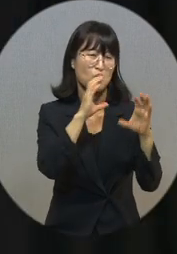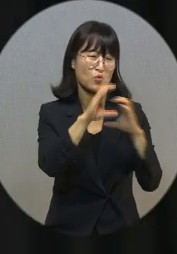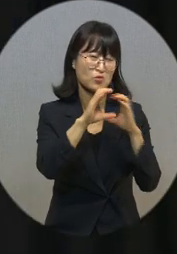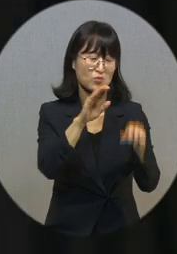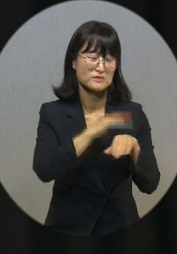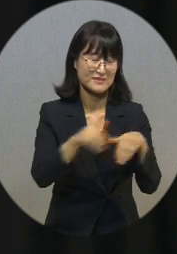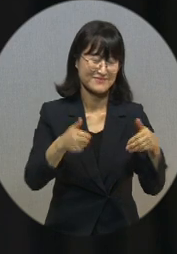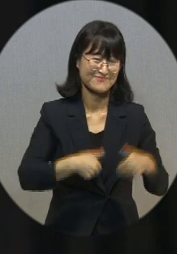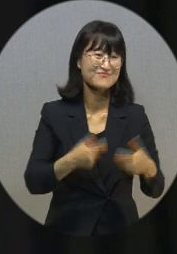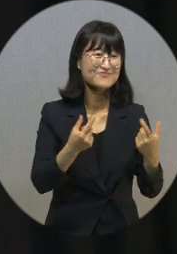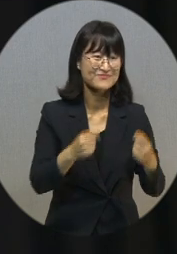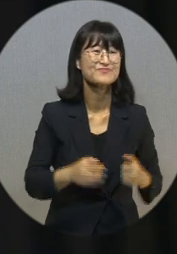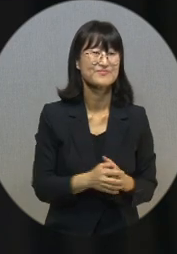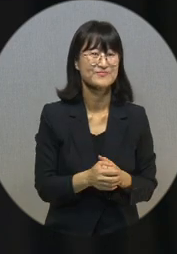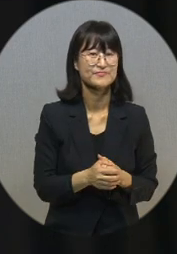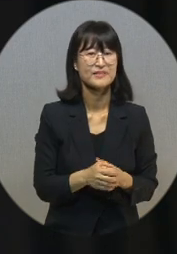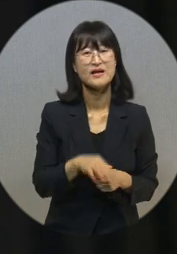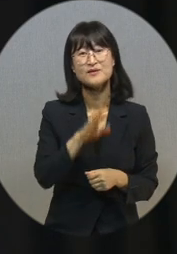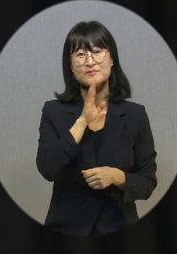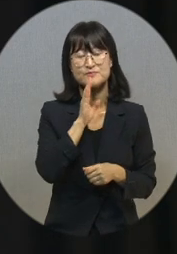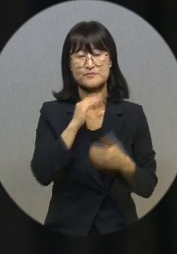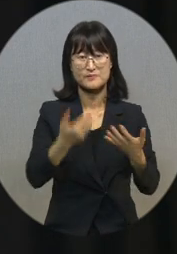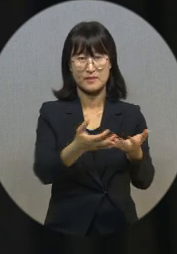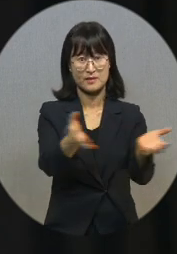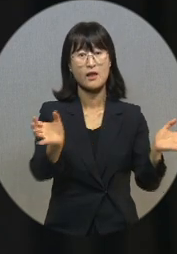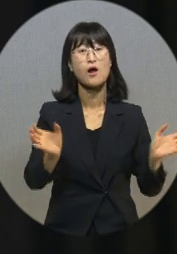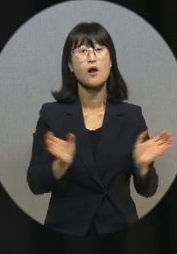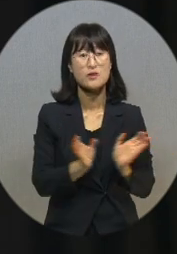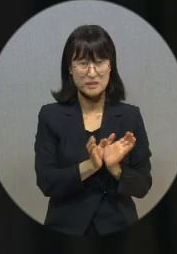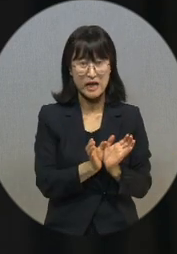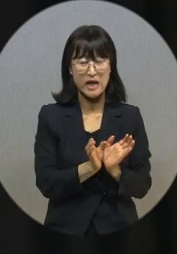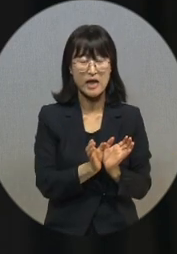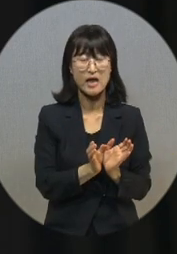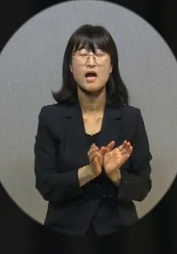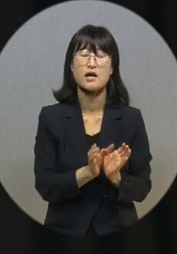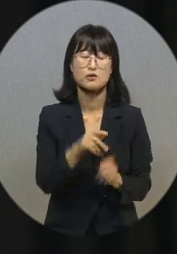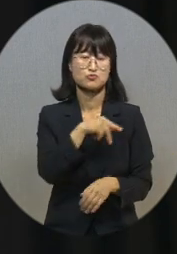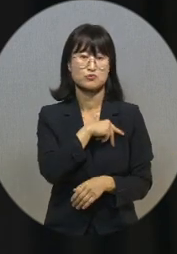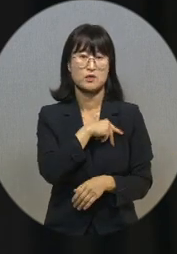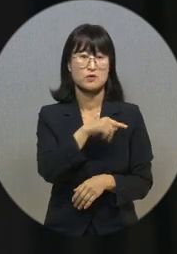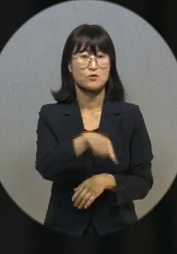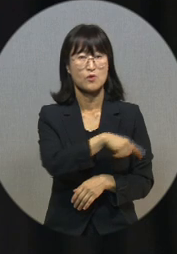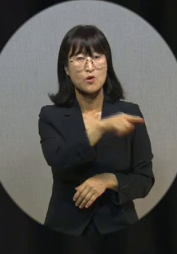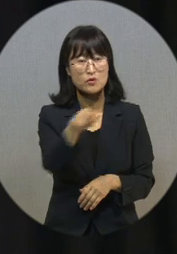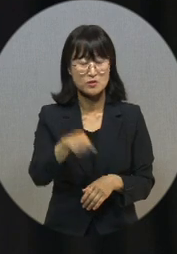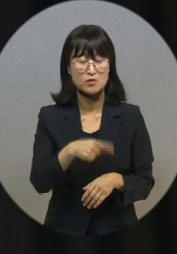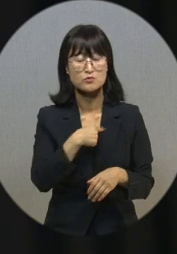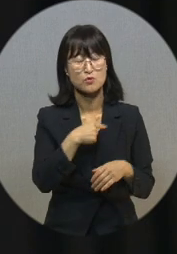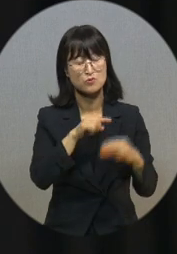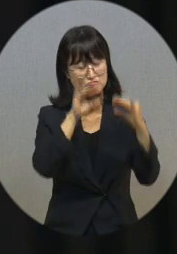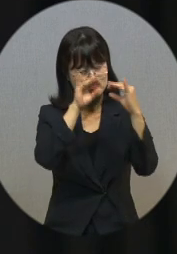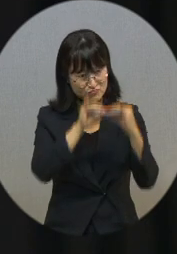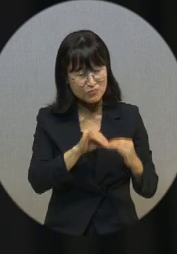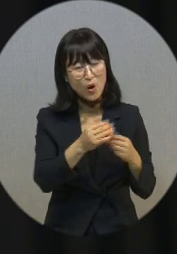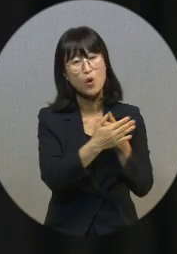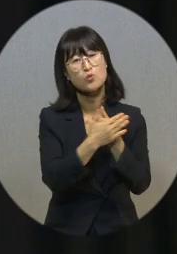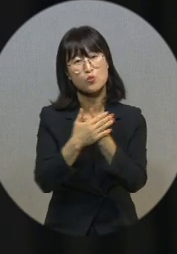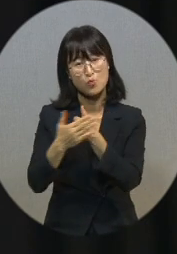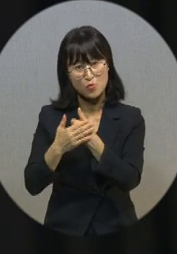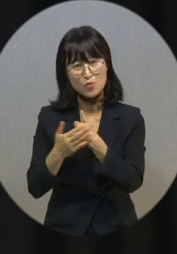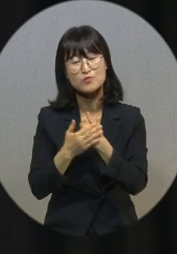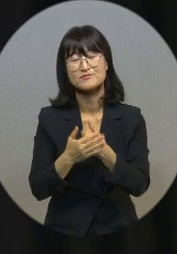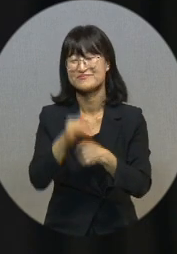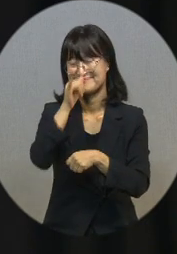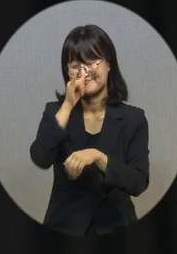어떠세요? 저희 당 의원님들께서도 또 같이 공동발의 많이 참여해 주셔서 또 많이 공감해 주셔서 너무